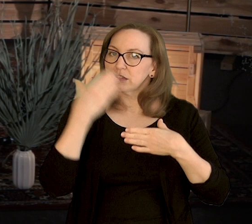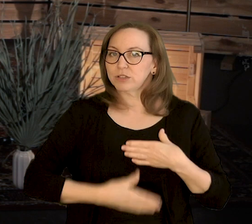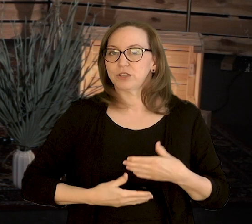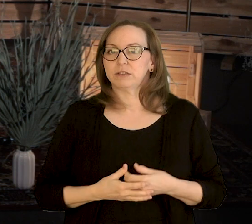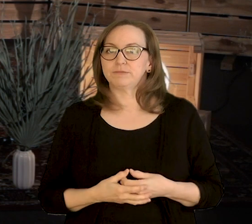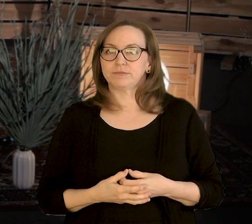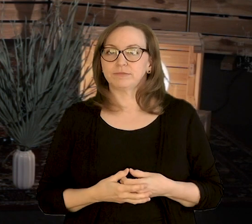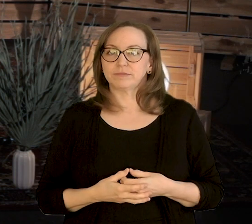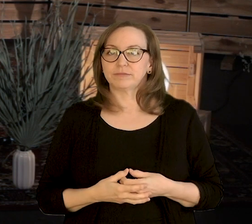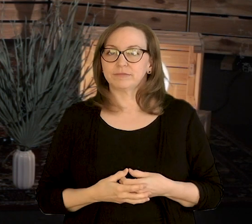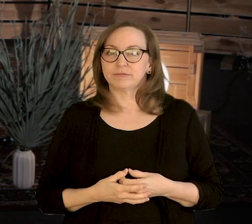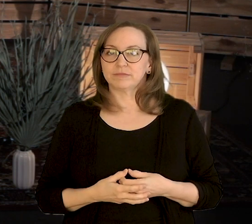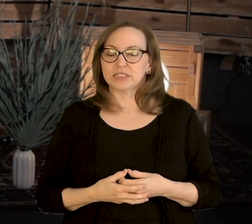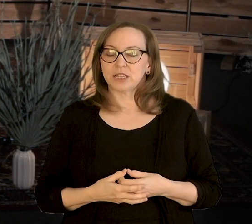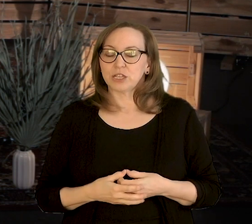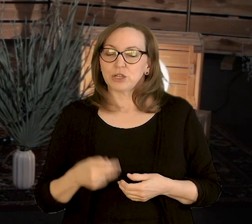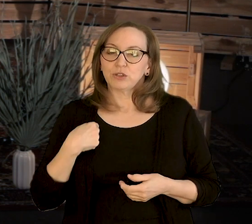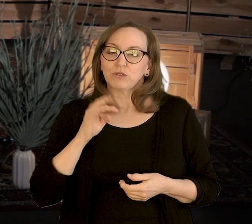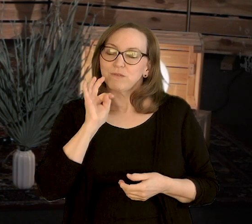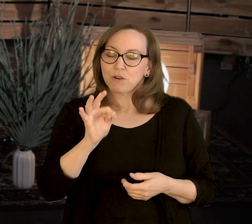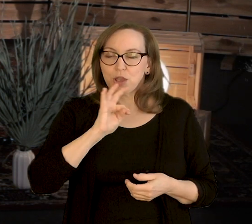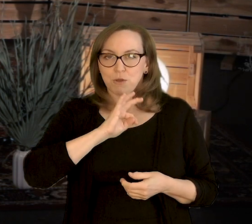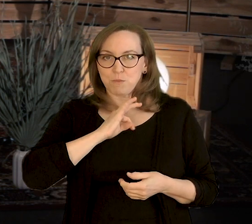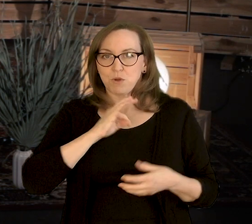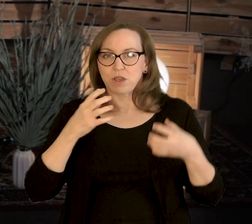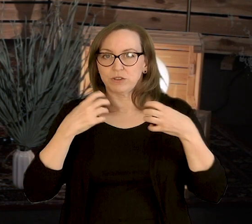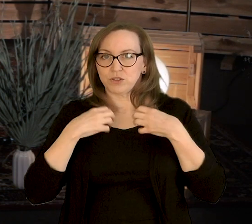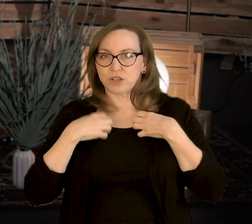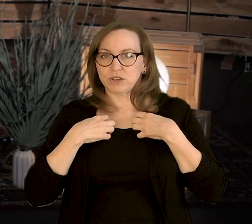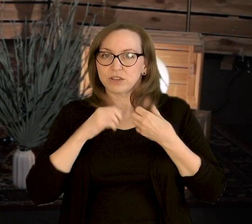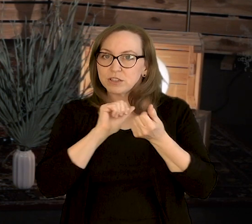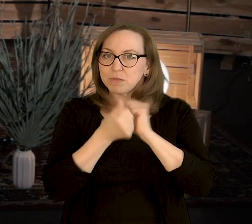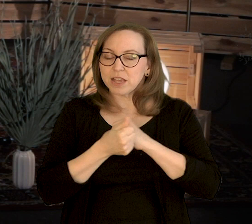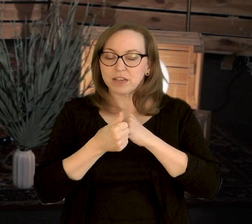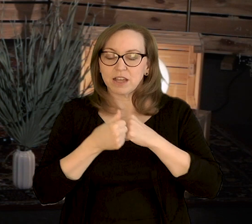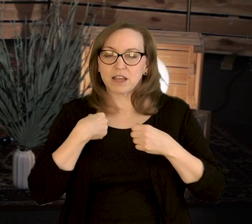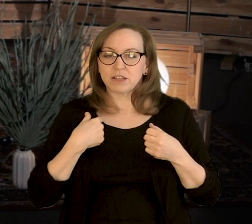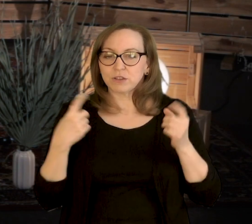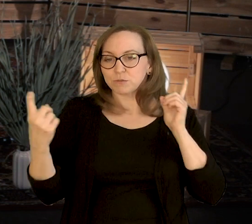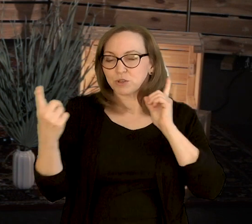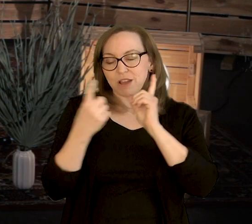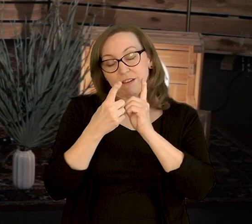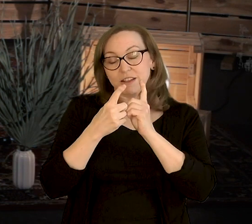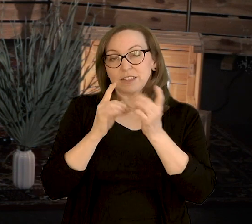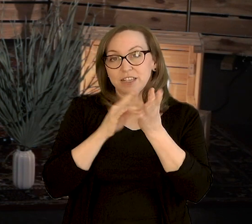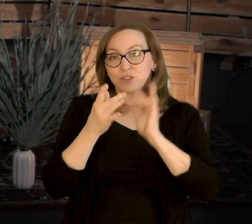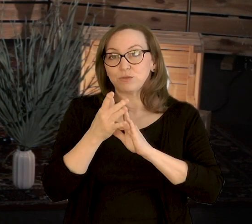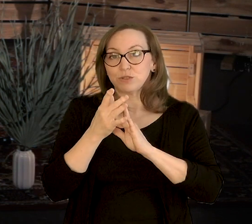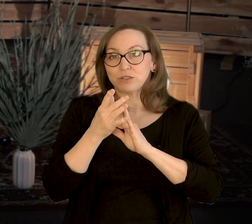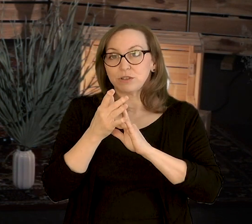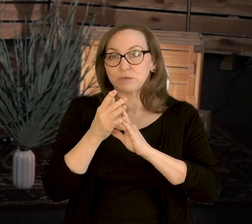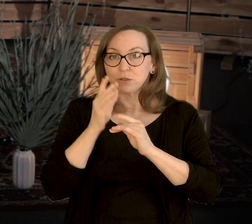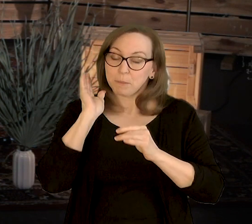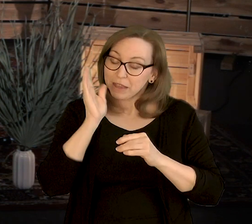zakończenia. To, czy twoje i moje życie się zmienia w wyniku spotkania z Jezusem, zależy od tego,